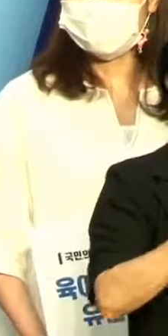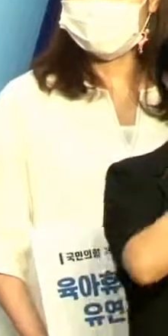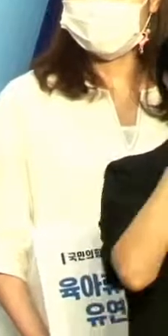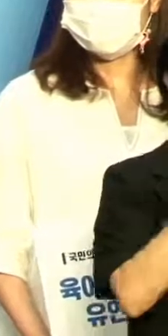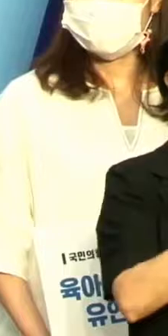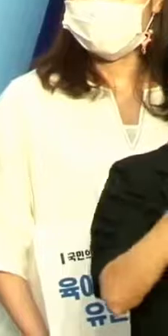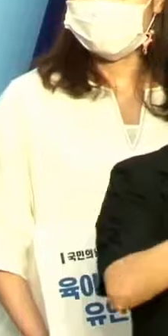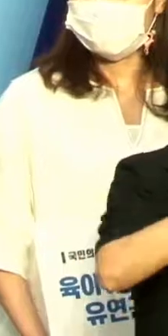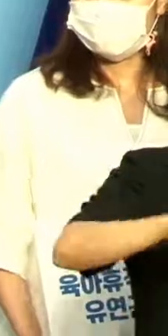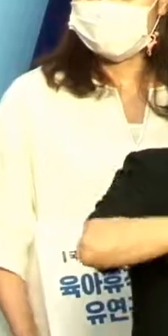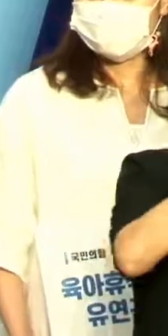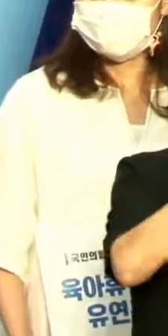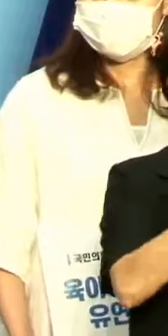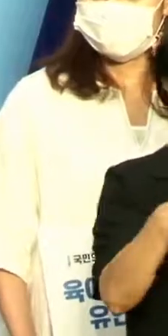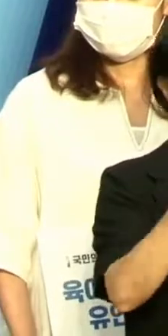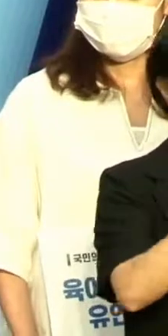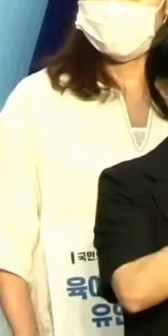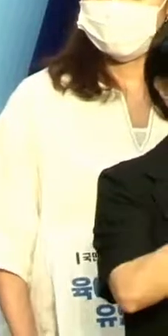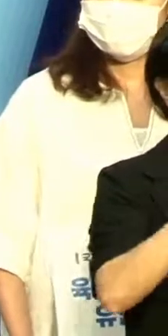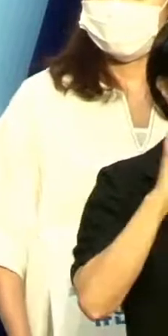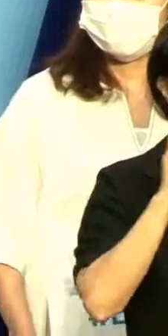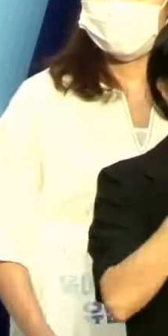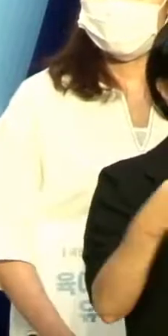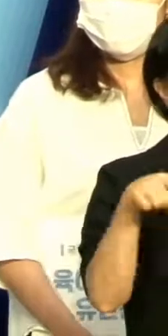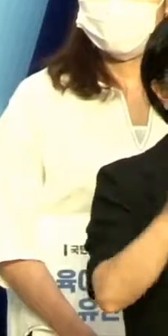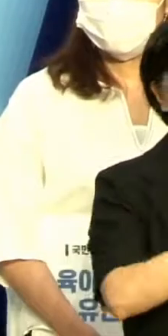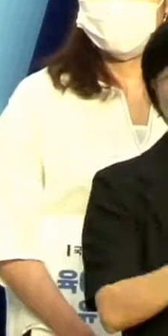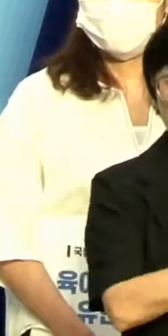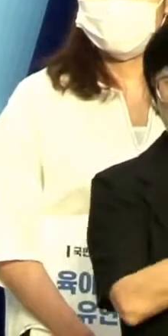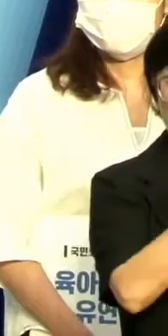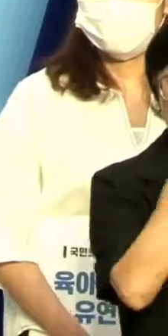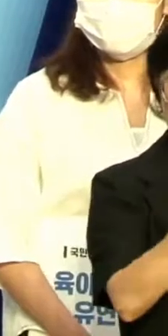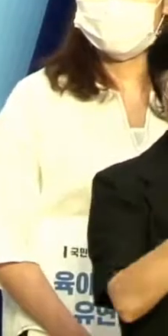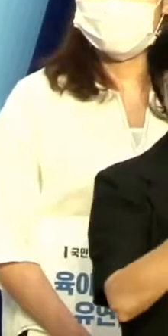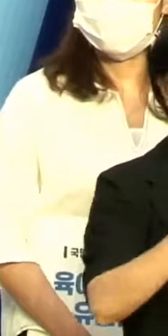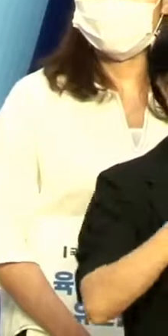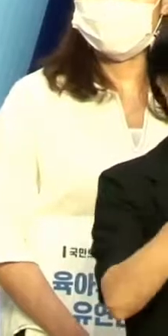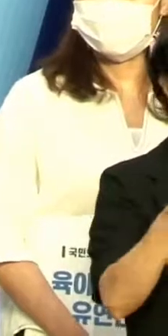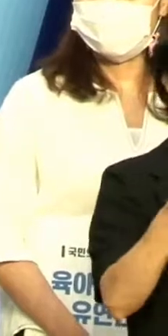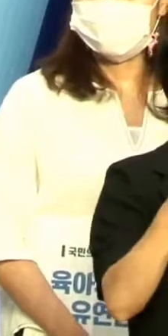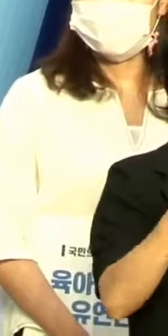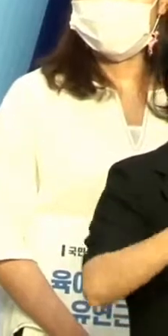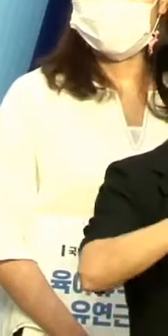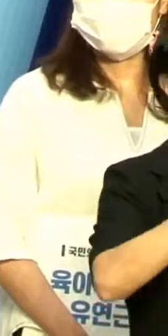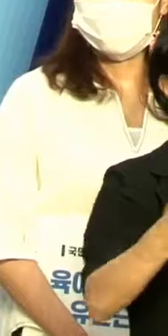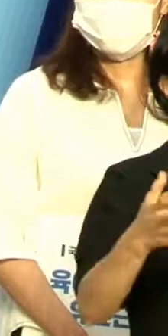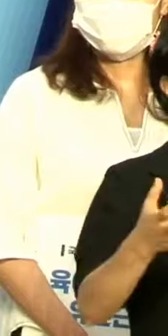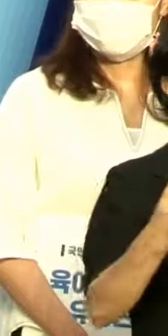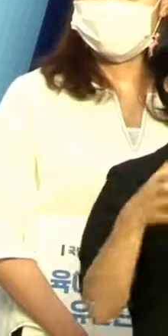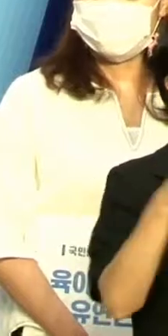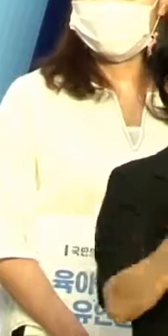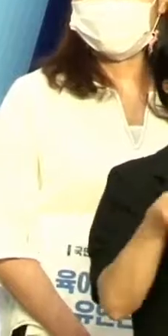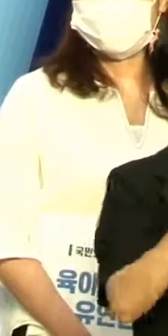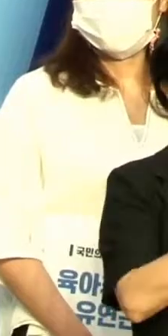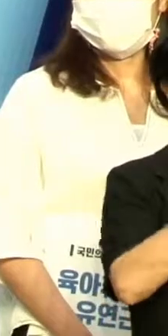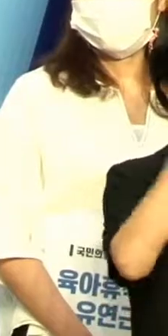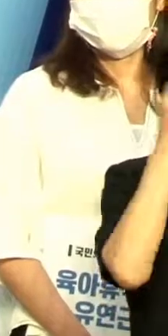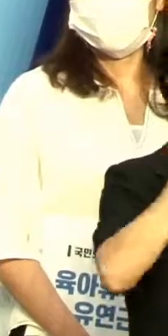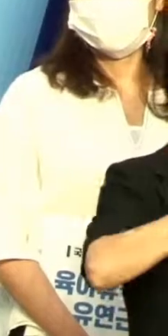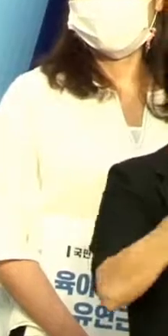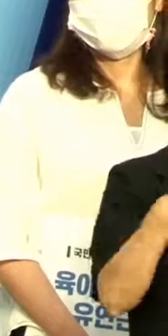문화적 환경 조성을 위해 아이를 함께 피우고 그럼으로써 국민의 함께 키워나가는 대한민국을